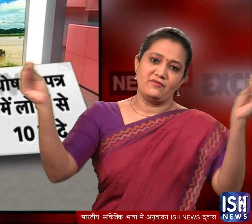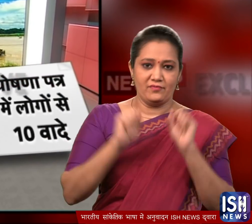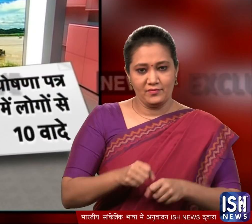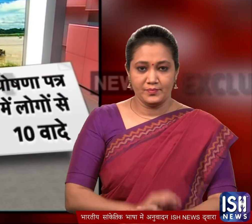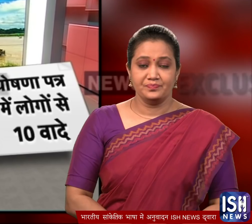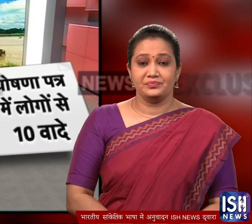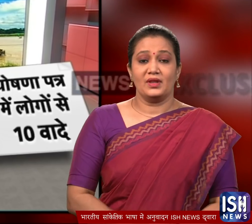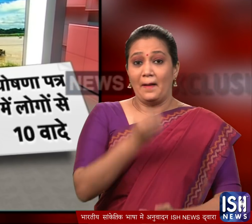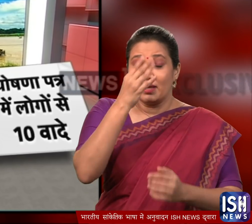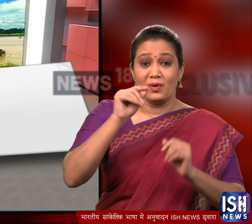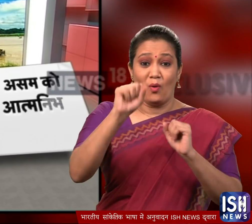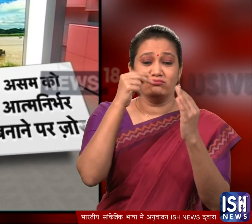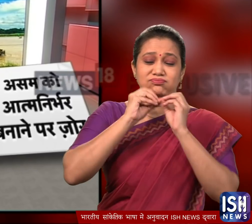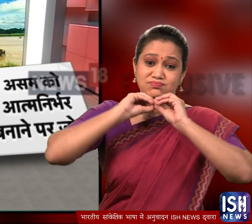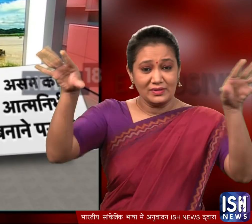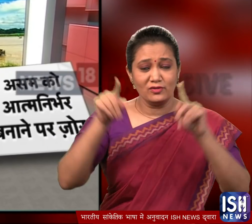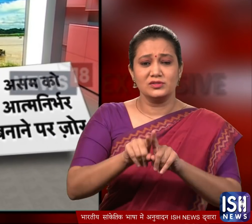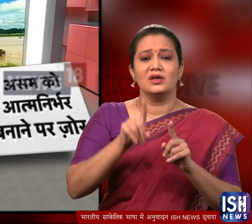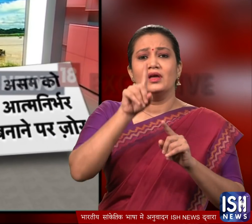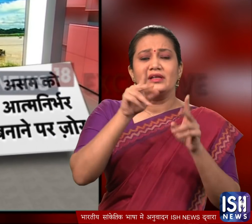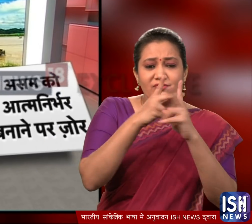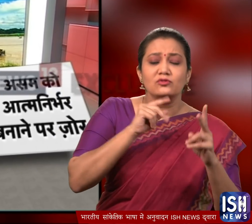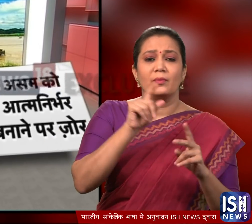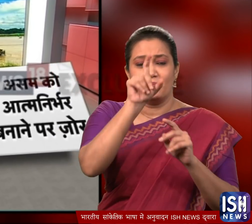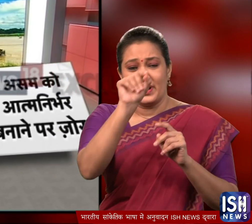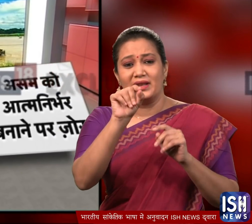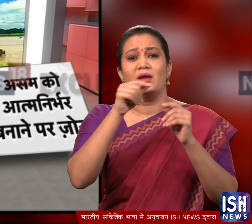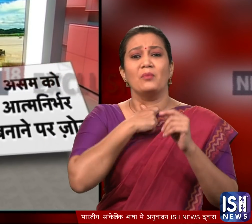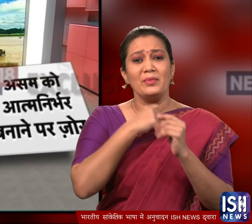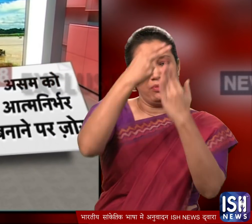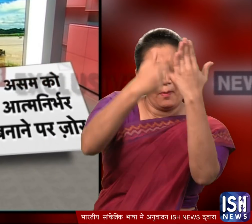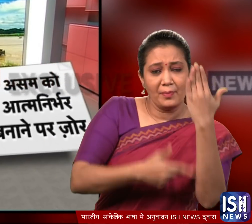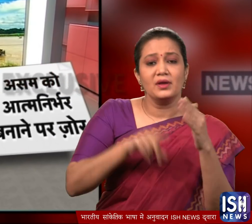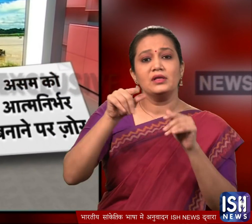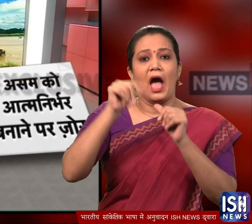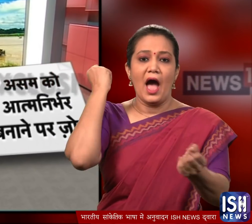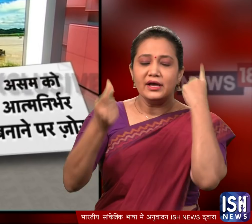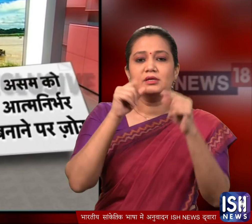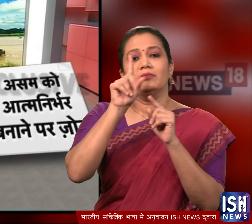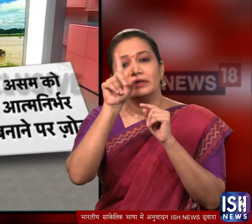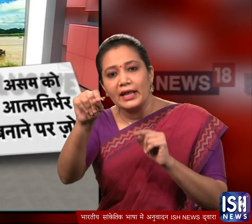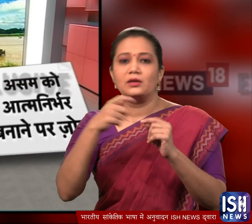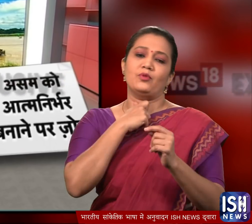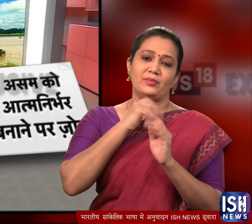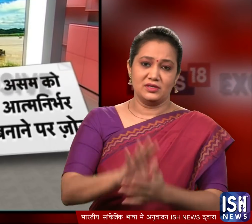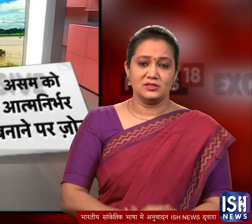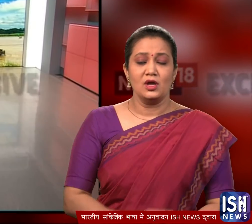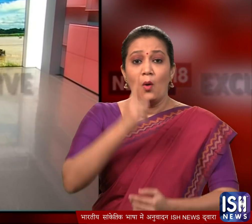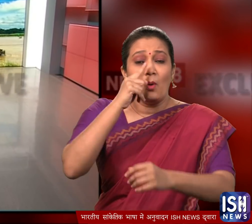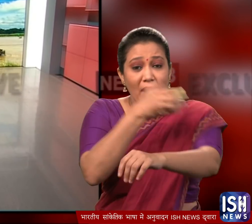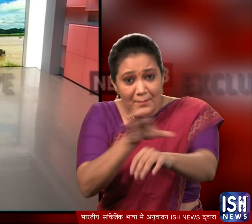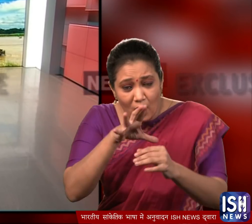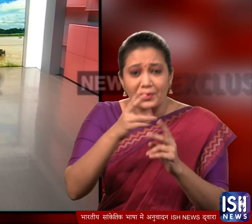वादा किया गया। बीजेपी ने अपने घोषणा पत्र में लोगों से 10 वादे किए, जिन्हें असम के लिए 10 संकल्प नाम दिया गया। इन वादों में